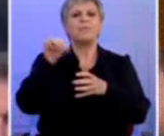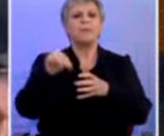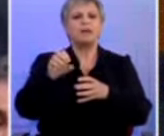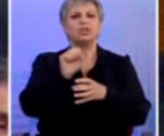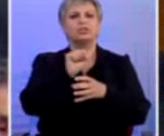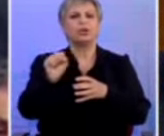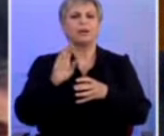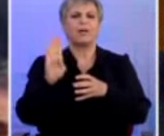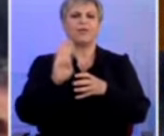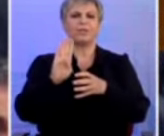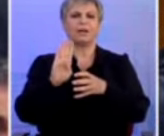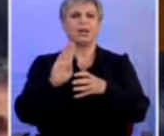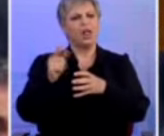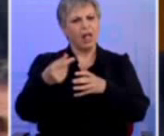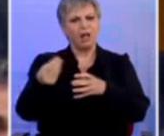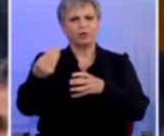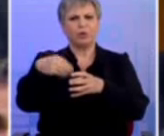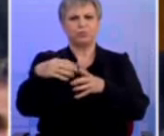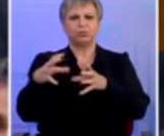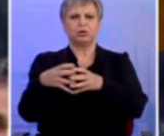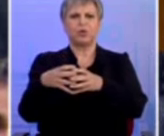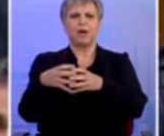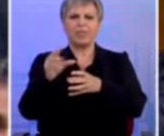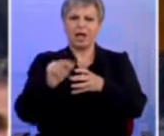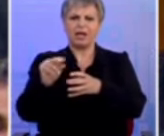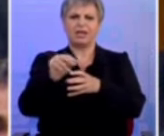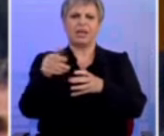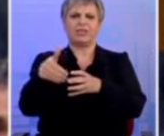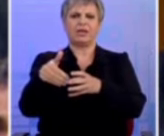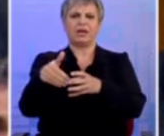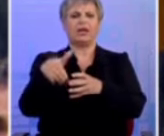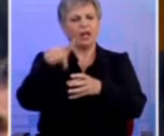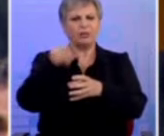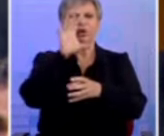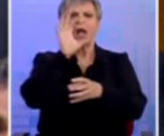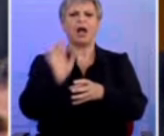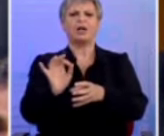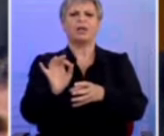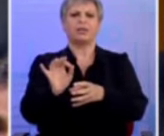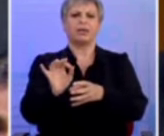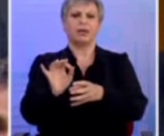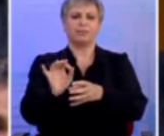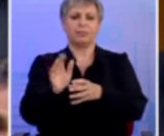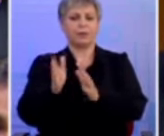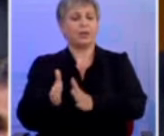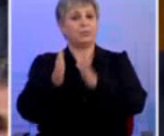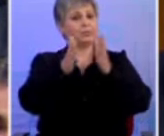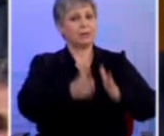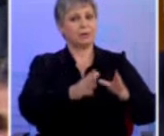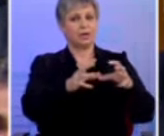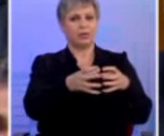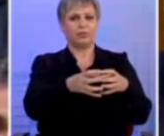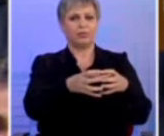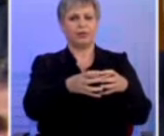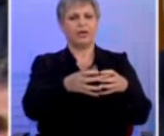κύριο Βέμπερ. Πώς να το κάνουμε? Αυτή είναι η πραγματικότητα. Από την άλλη πλευρά,